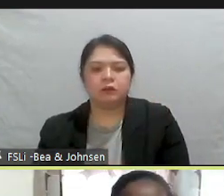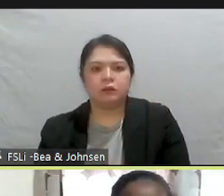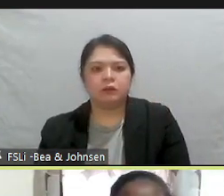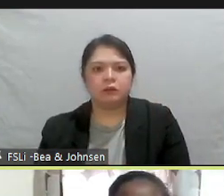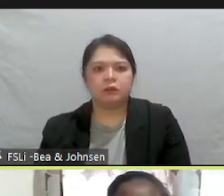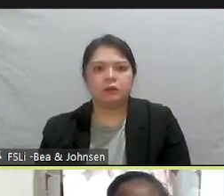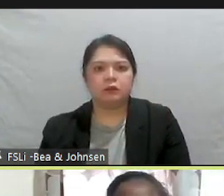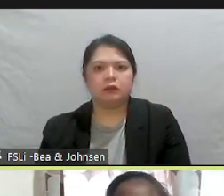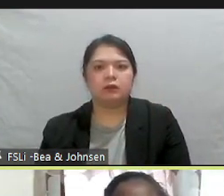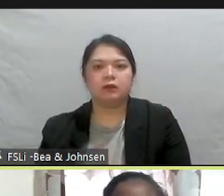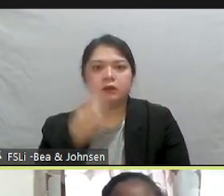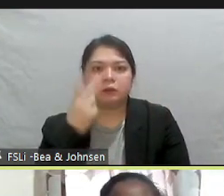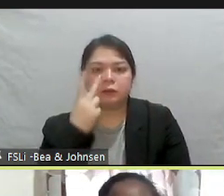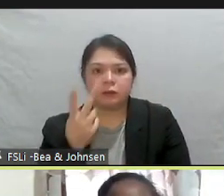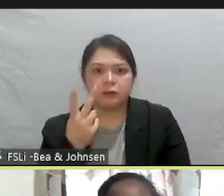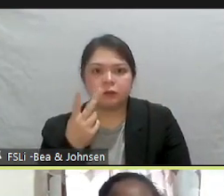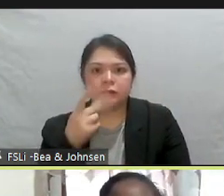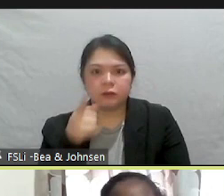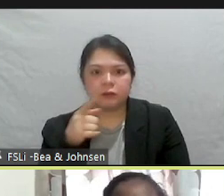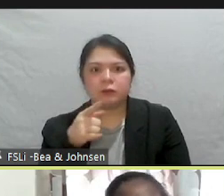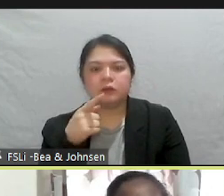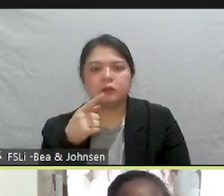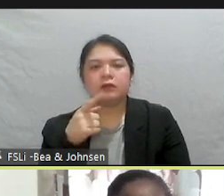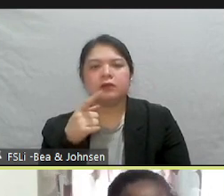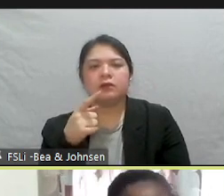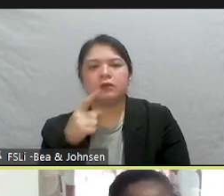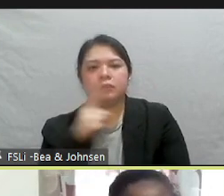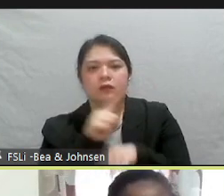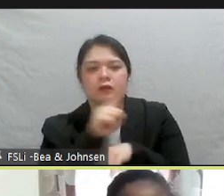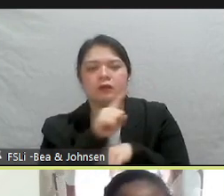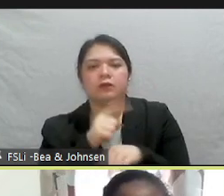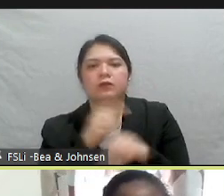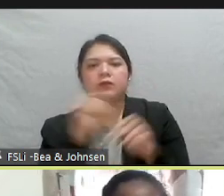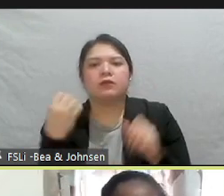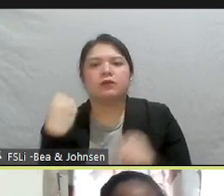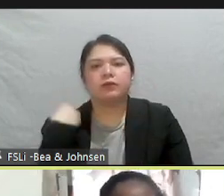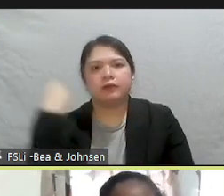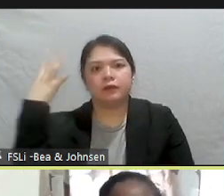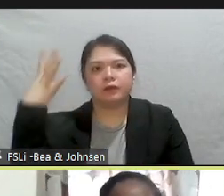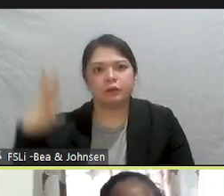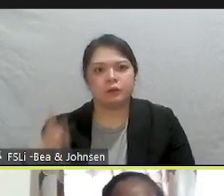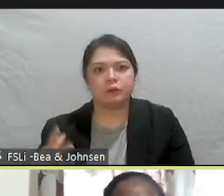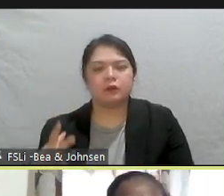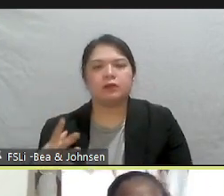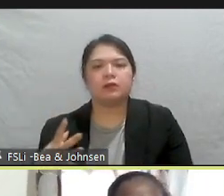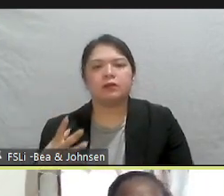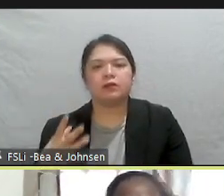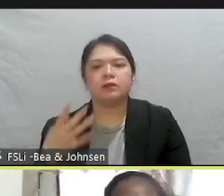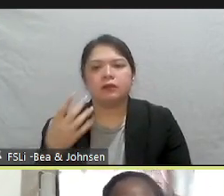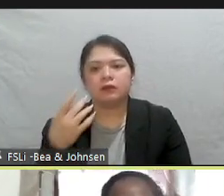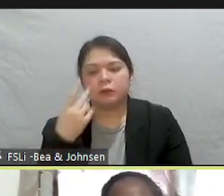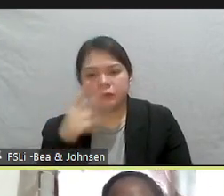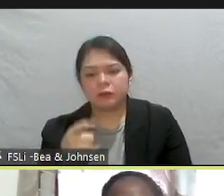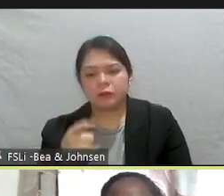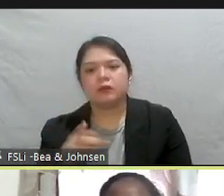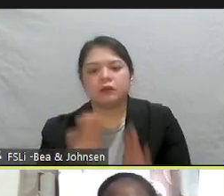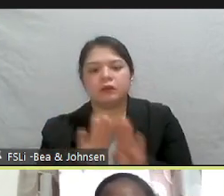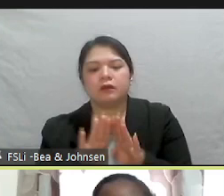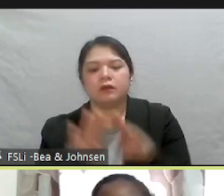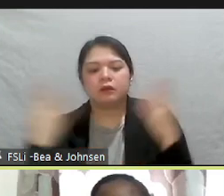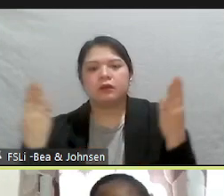Yun po sa taas ang ating mga district officer po. Para po dun sa pag-launch ng